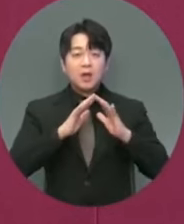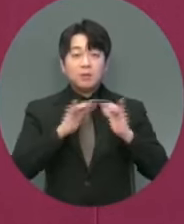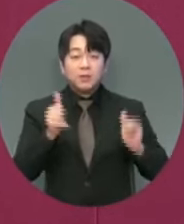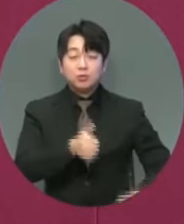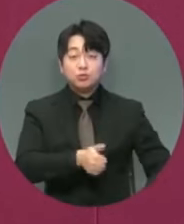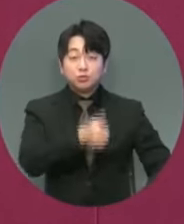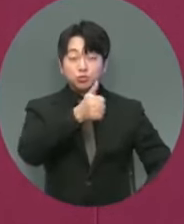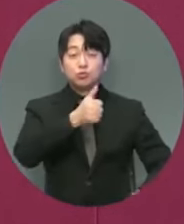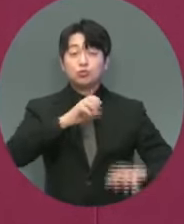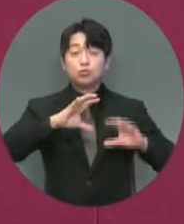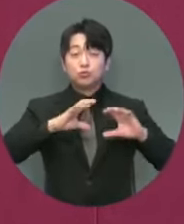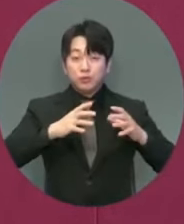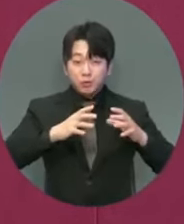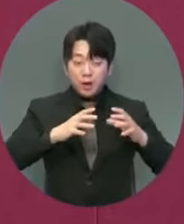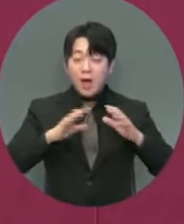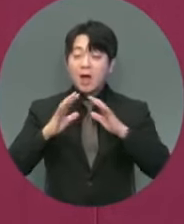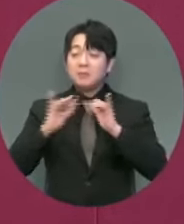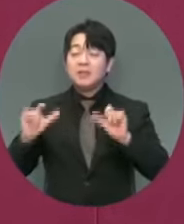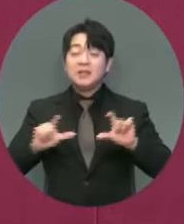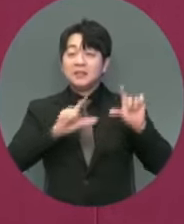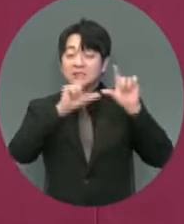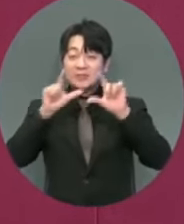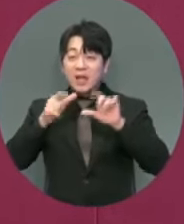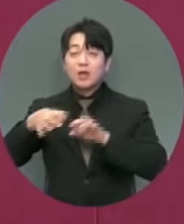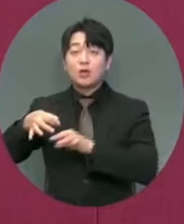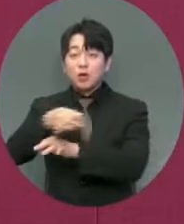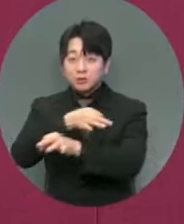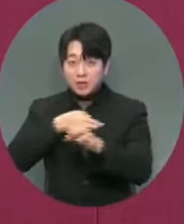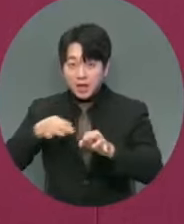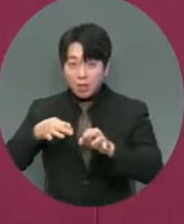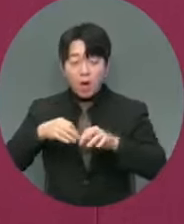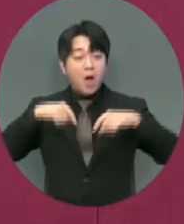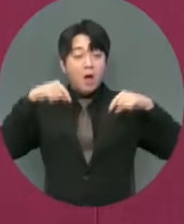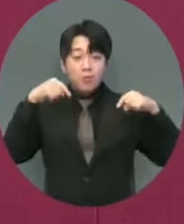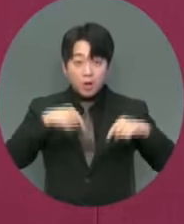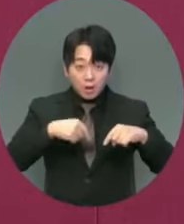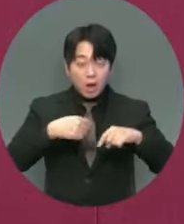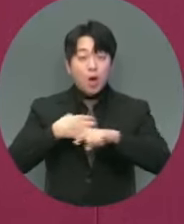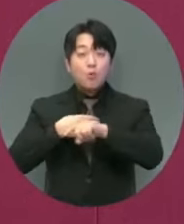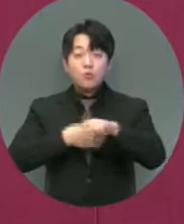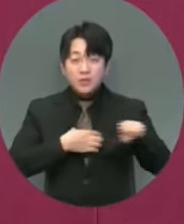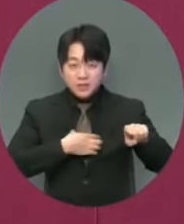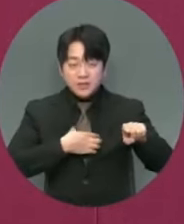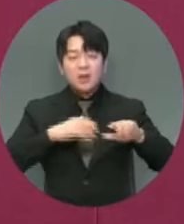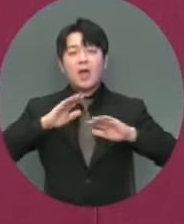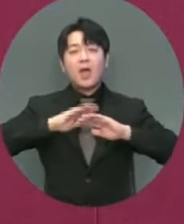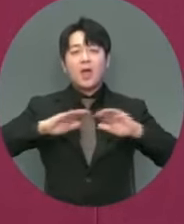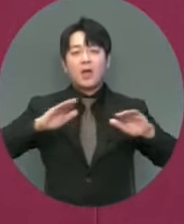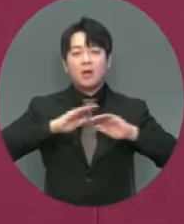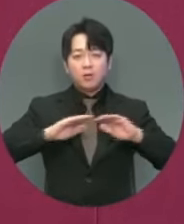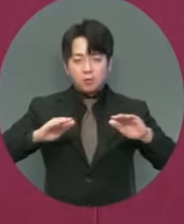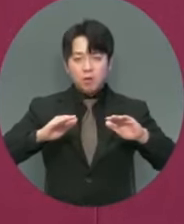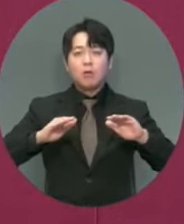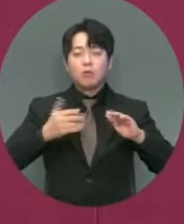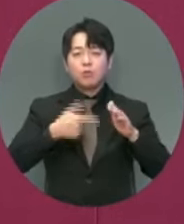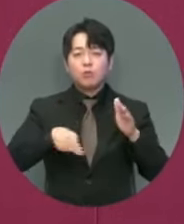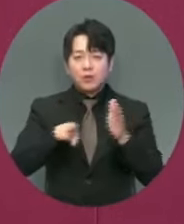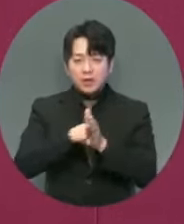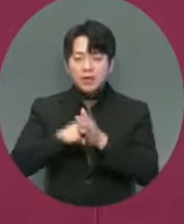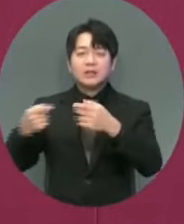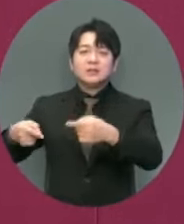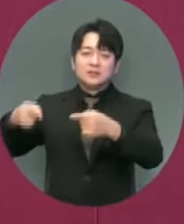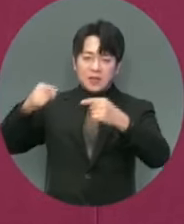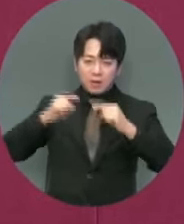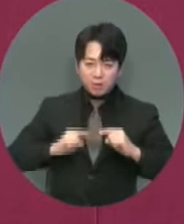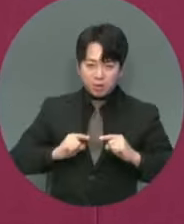민생경제와 대한민국의 위기를 극복하고 해결하는 데 참여해 주시기를